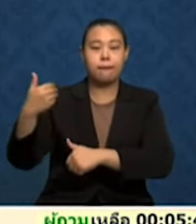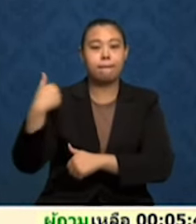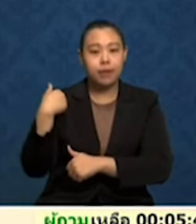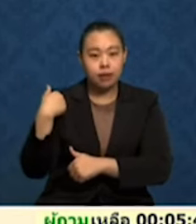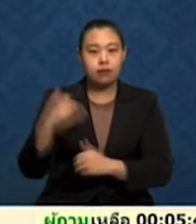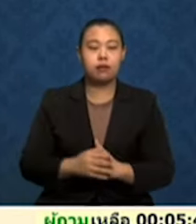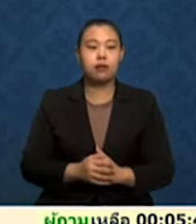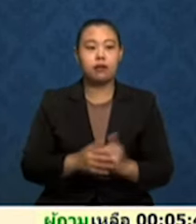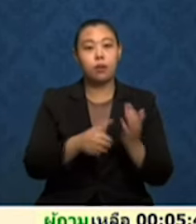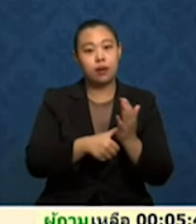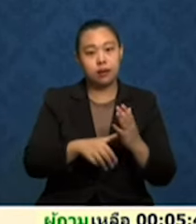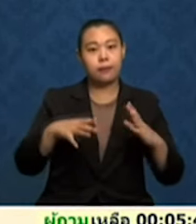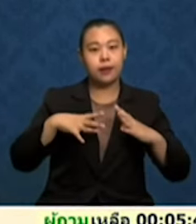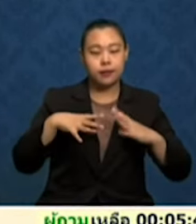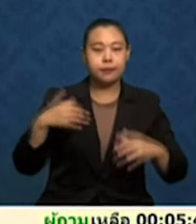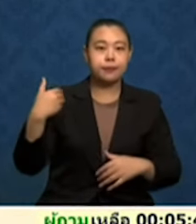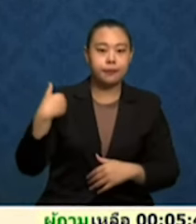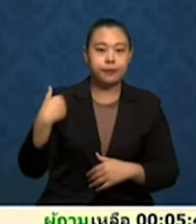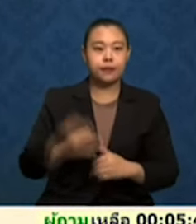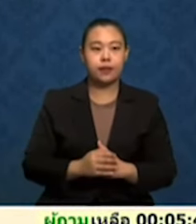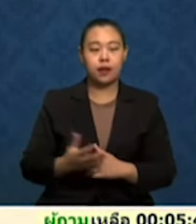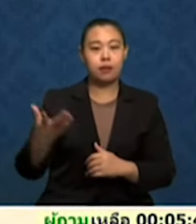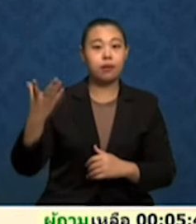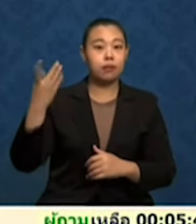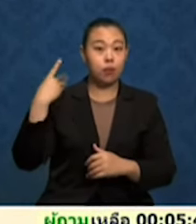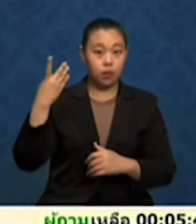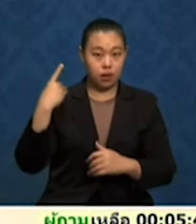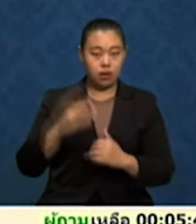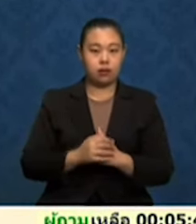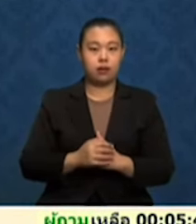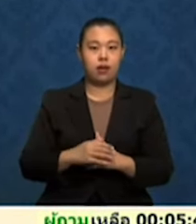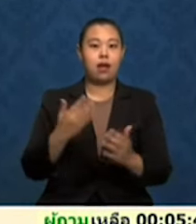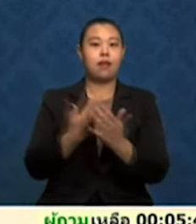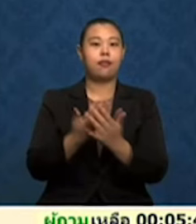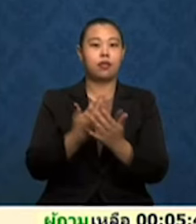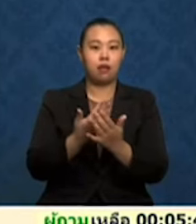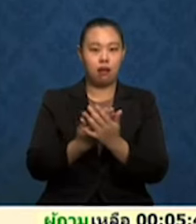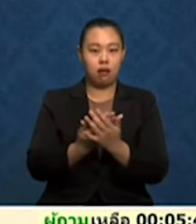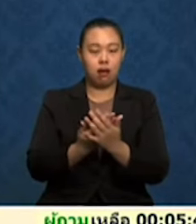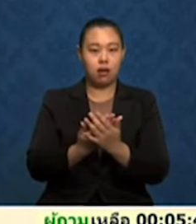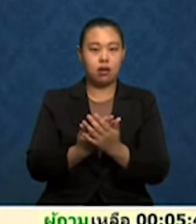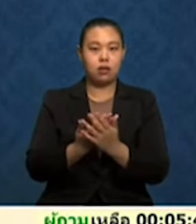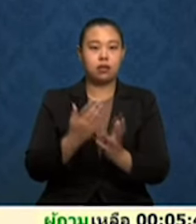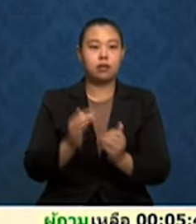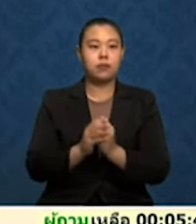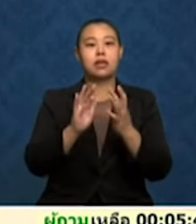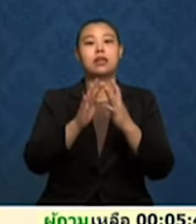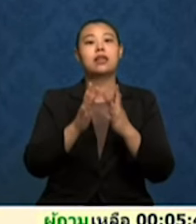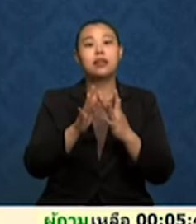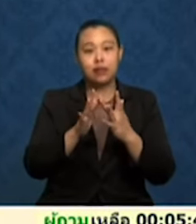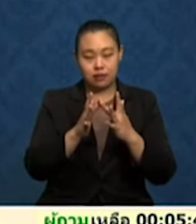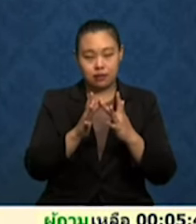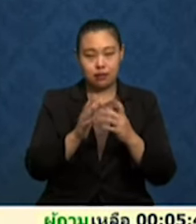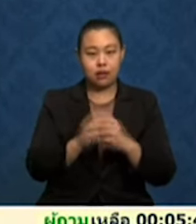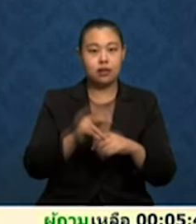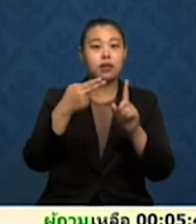เมื่อวานนี้ที่ทางรัฐบาลเองเราได้ปล่อยเงินดิจิตอลวอลเล็ตออกไปนะคะ 10,000 บาทถ้าหากว่าท่านจะดู